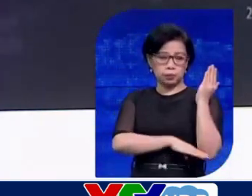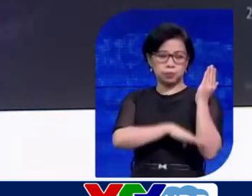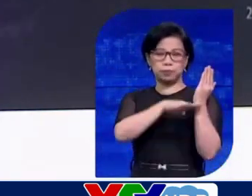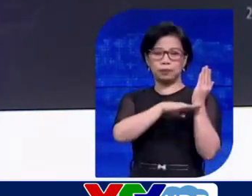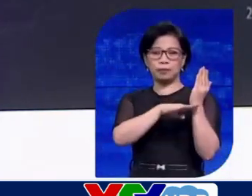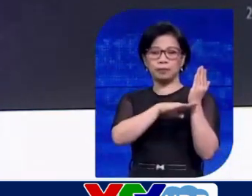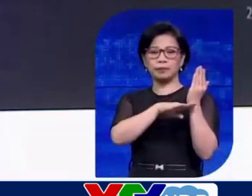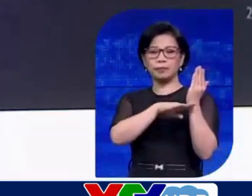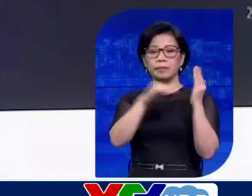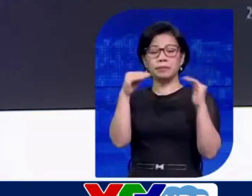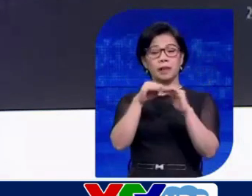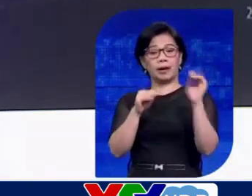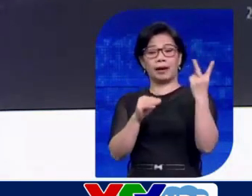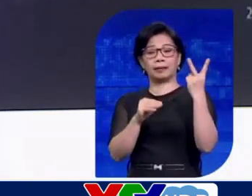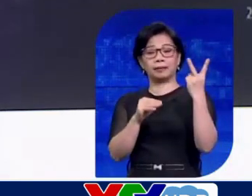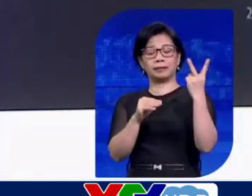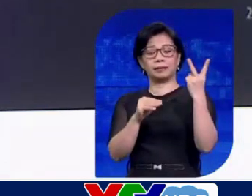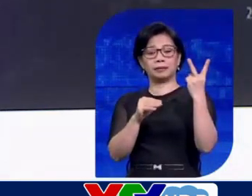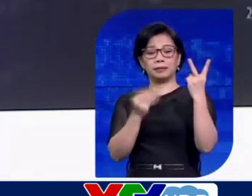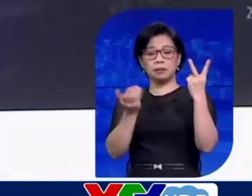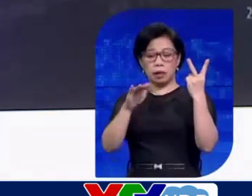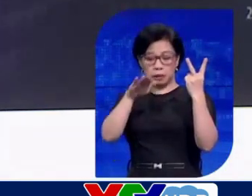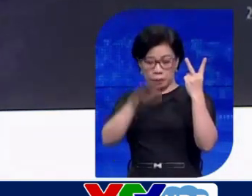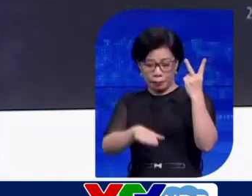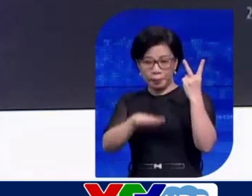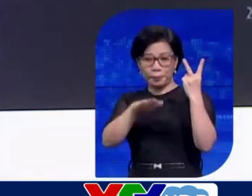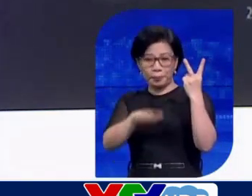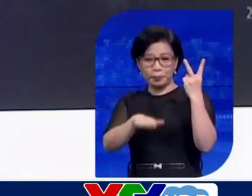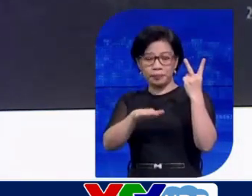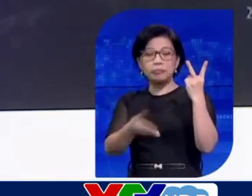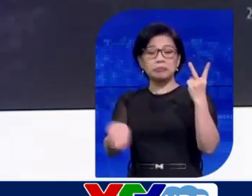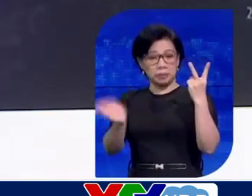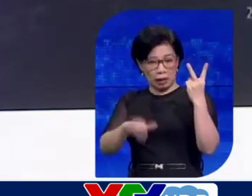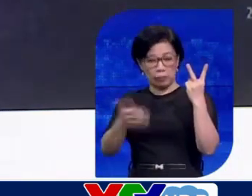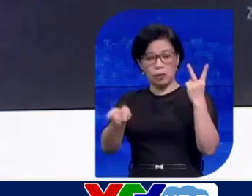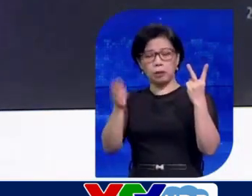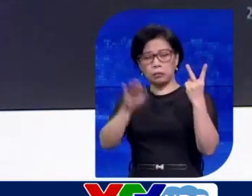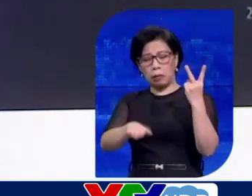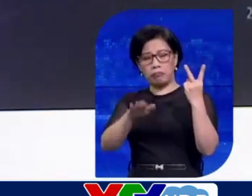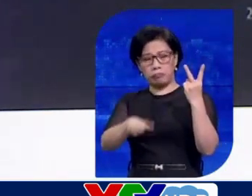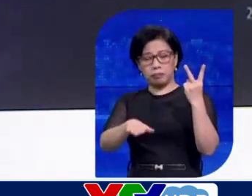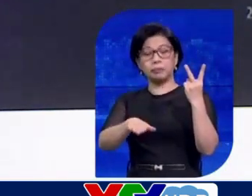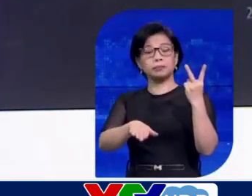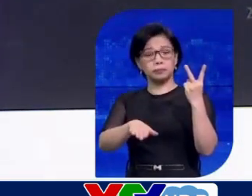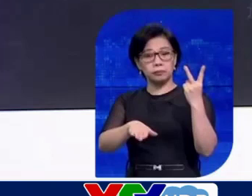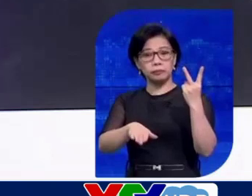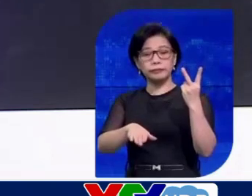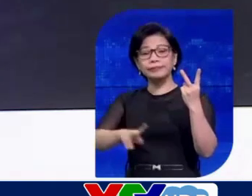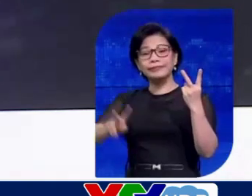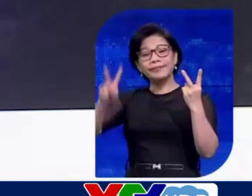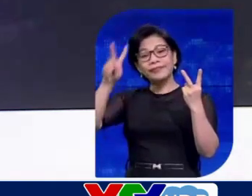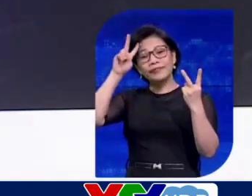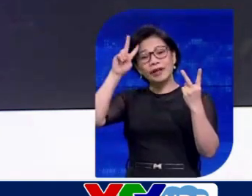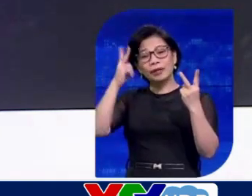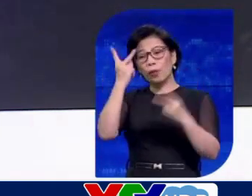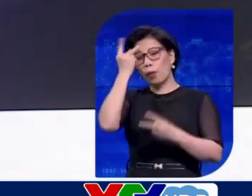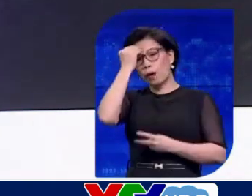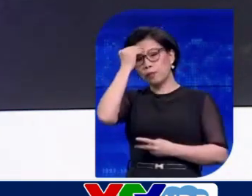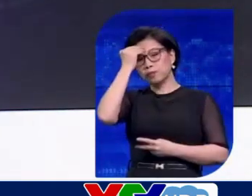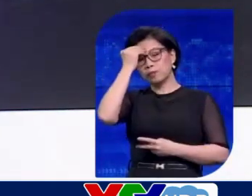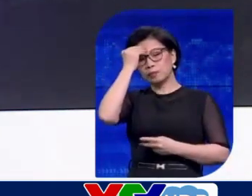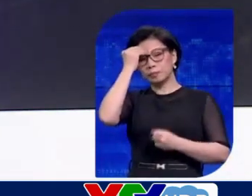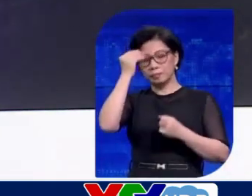báo động 2. Lũ thấp sẽ còn xuất hiện nhiều hơn nữa trong tương lai. Theo tính toán của Viện Khoa học Thủy lợi miền Nam, xác